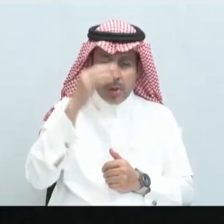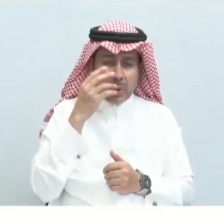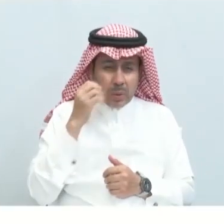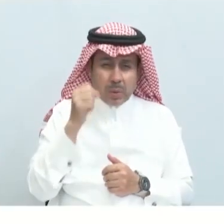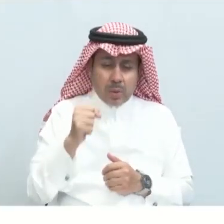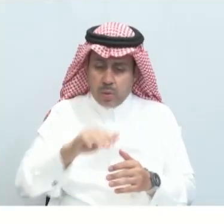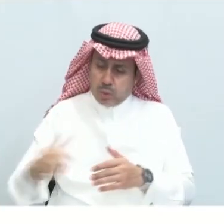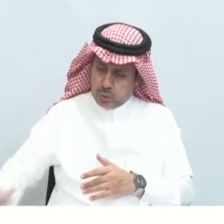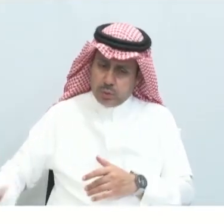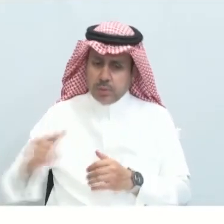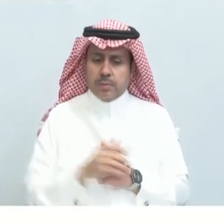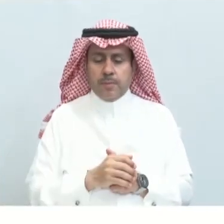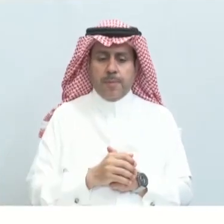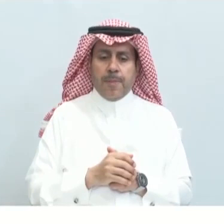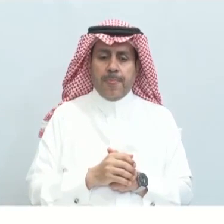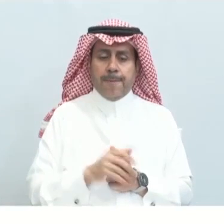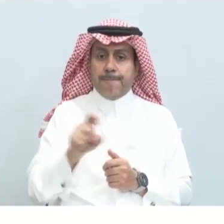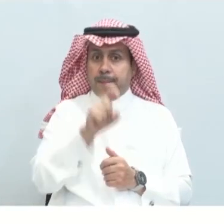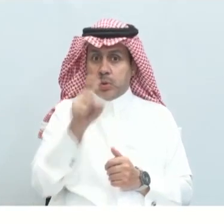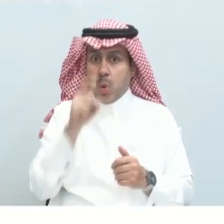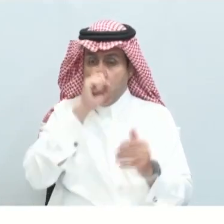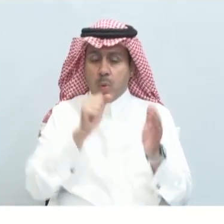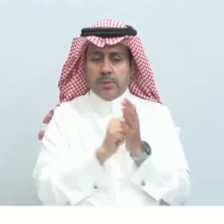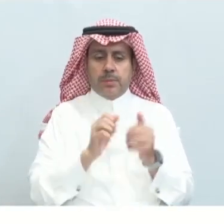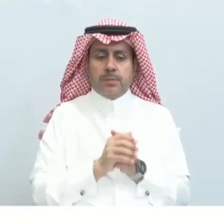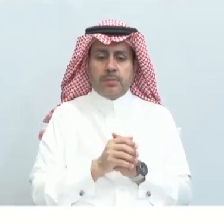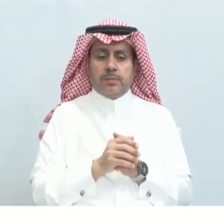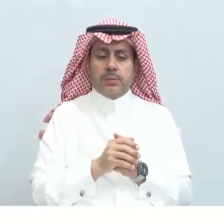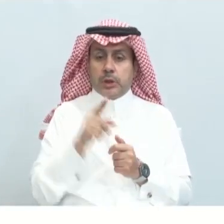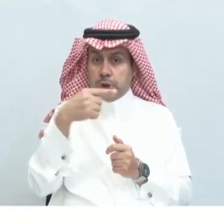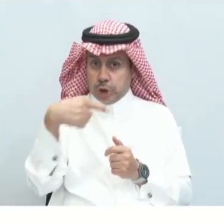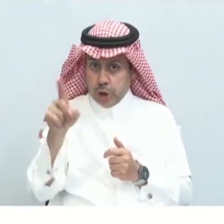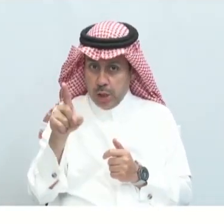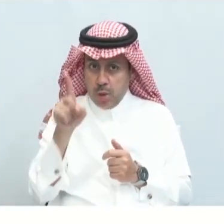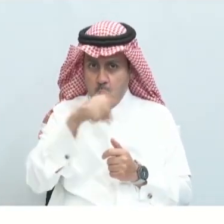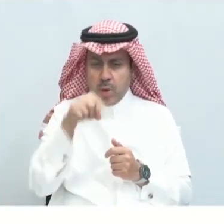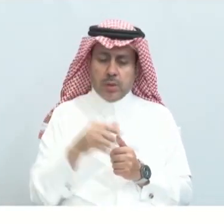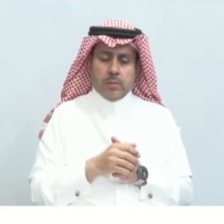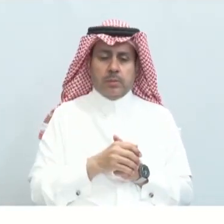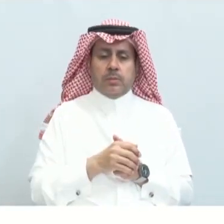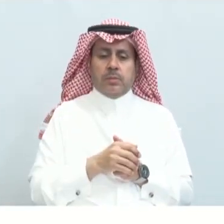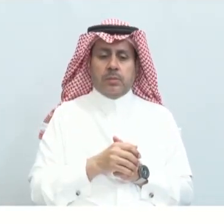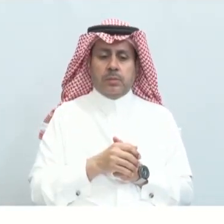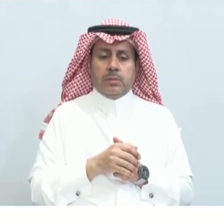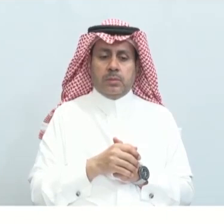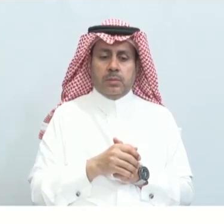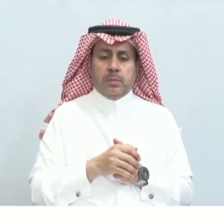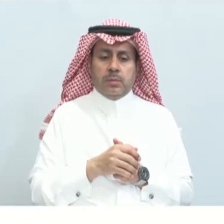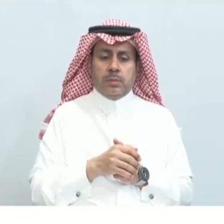الكبير وصلنا للتقويم الان اضع علامه صح للتصرف الجيد